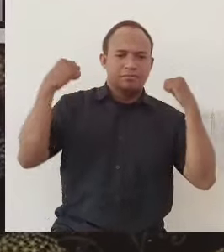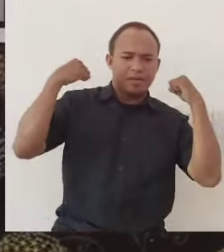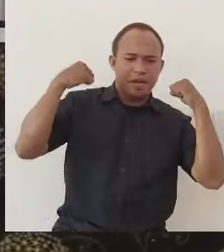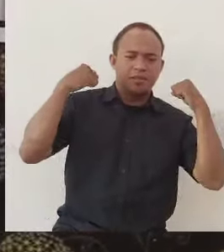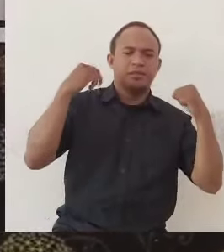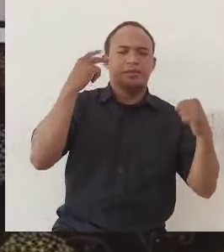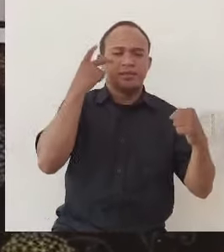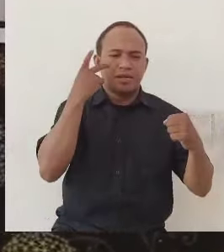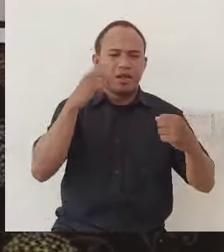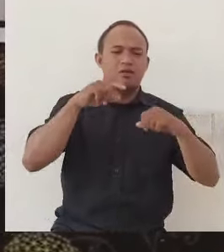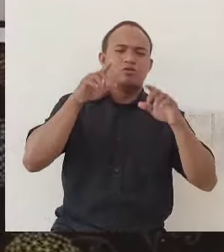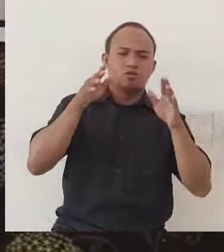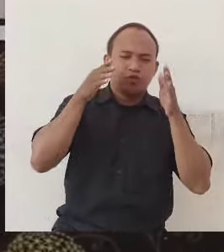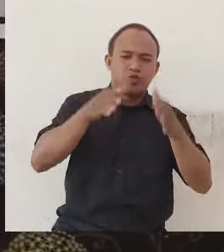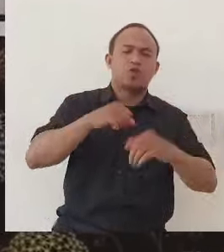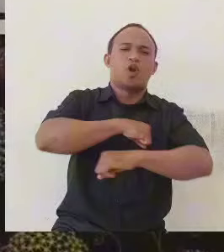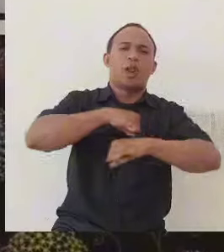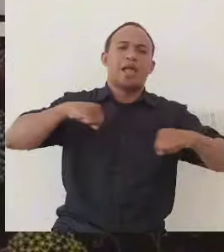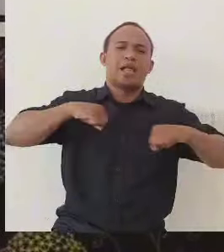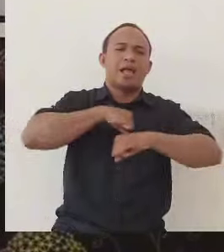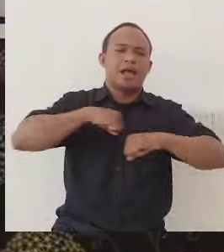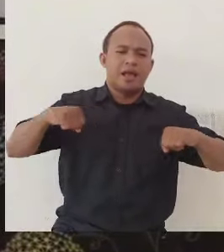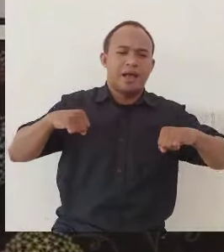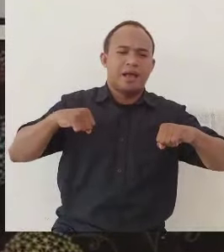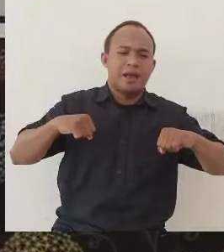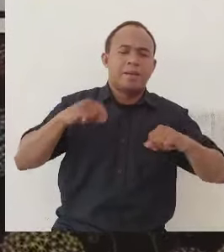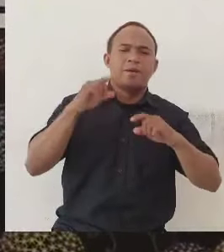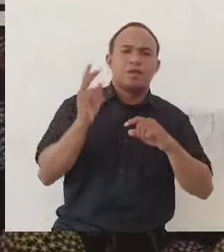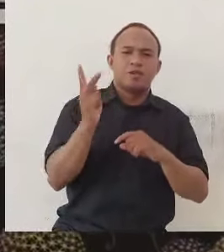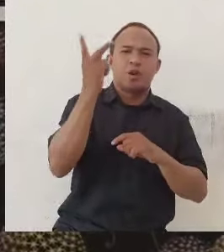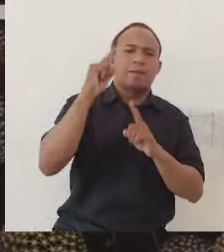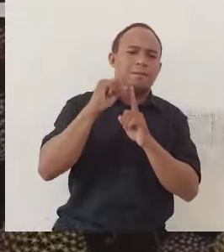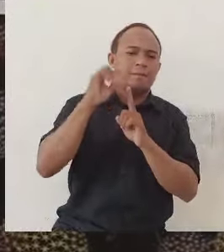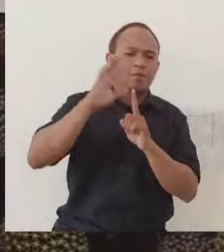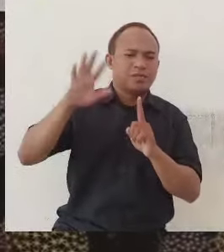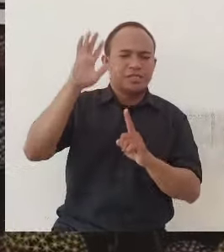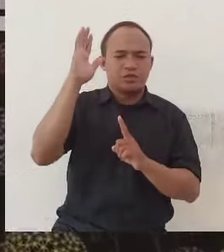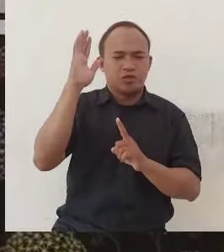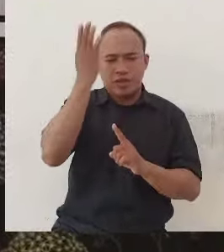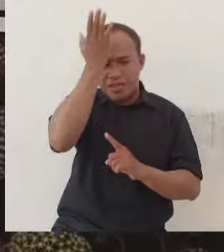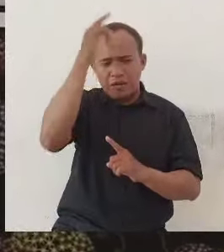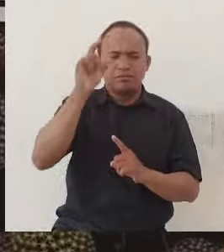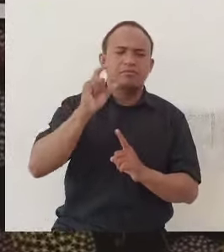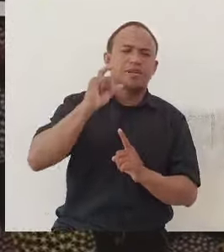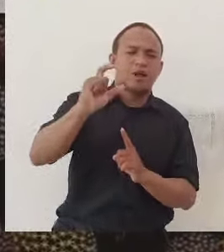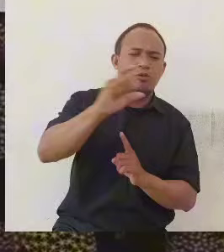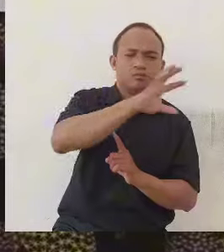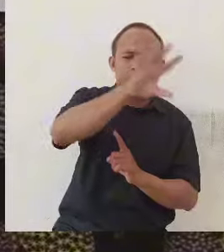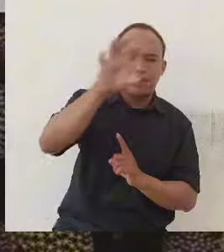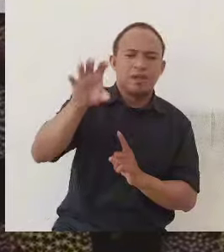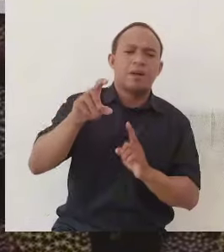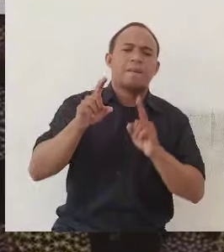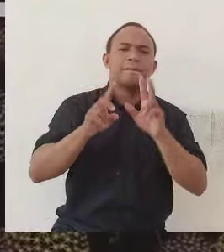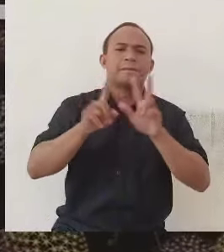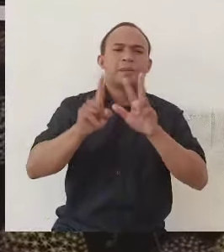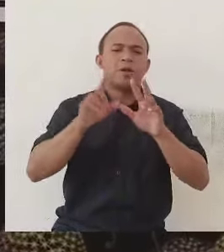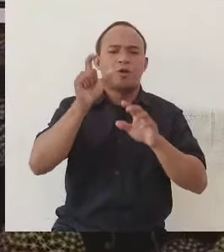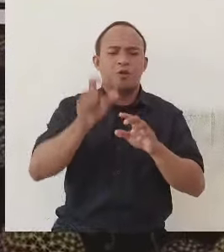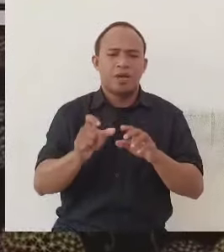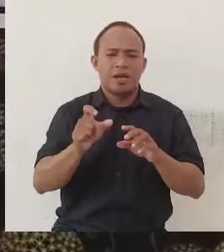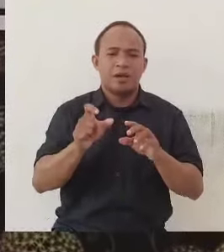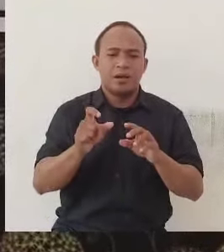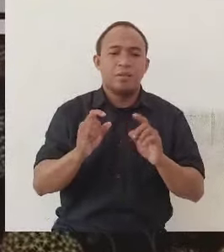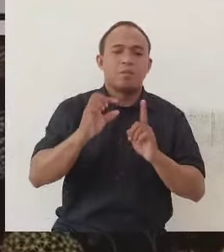Kami mengapresiasi pada Indo Olahraga, ketua Pemprov dari 18 cabang yang